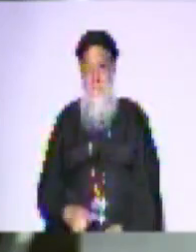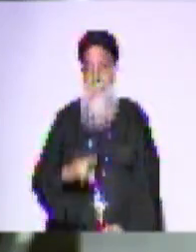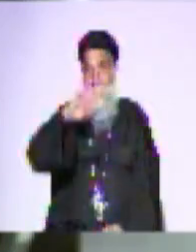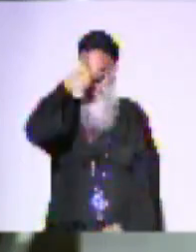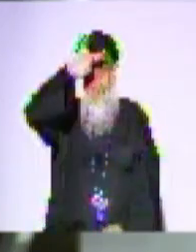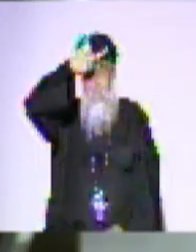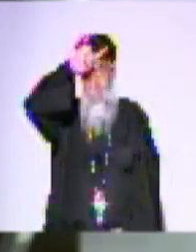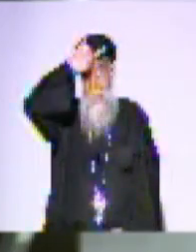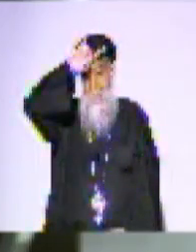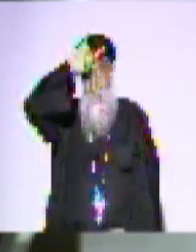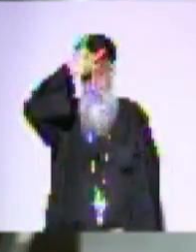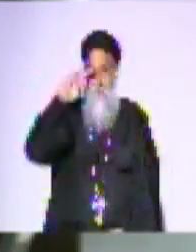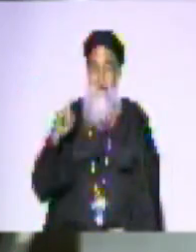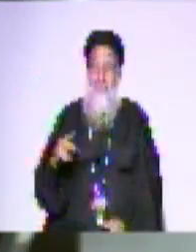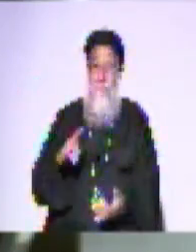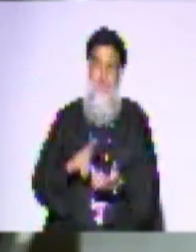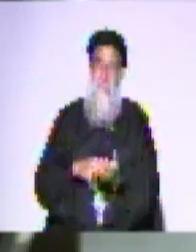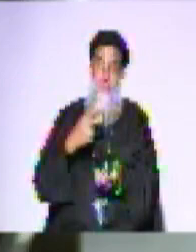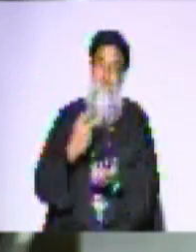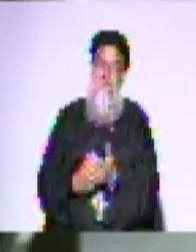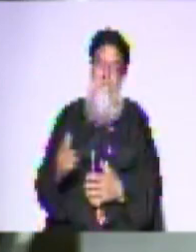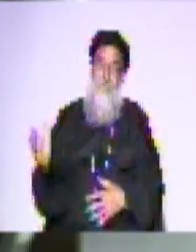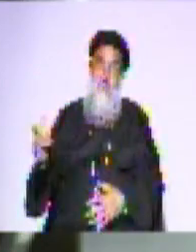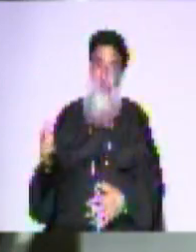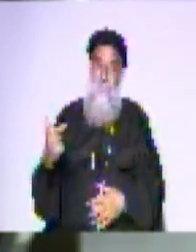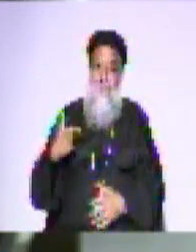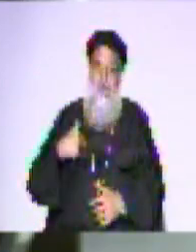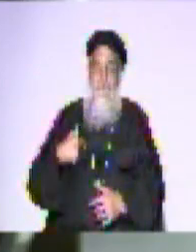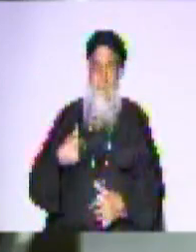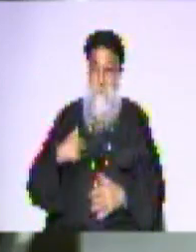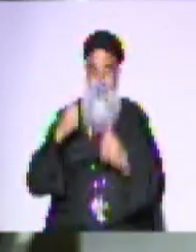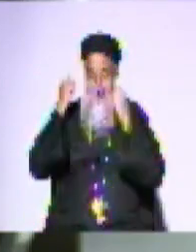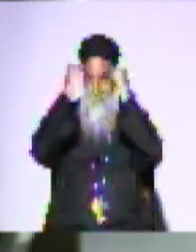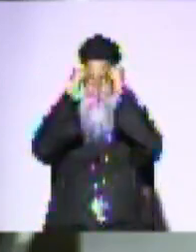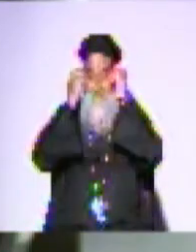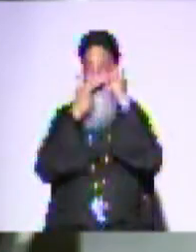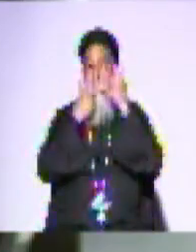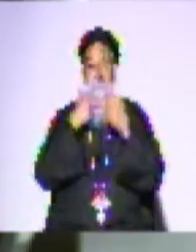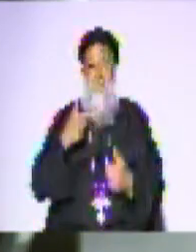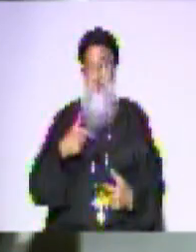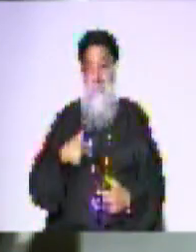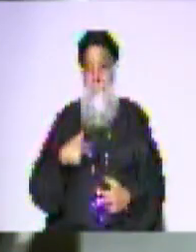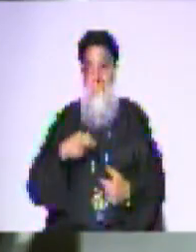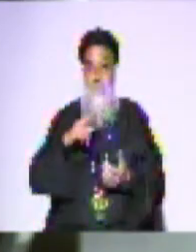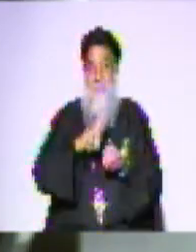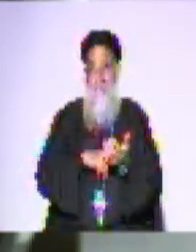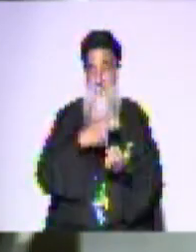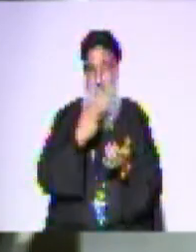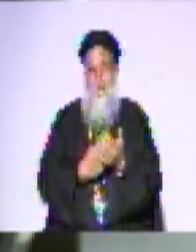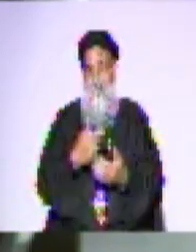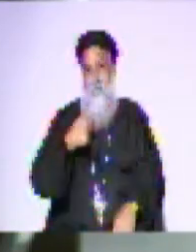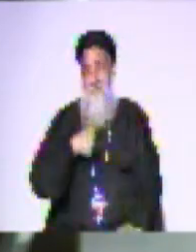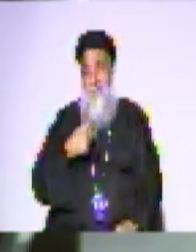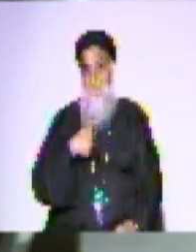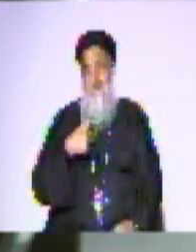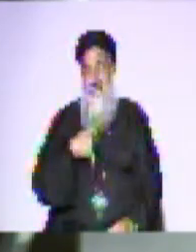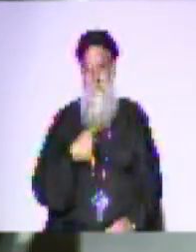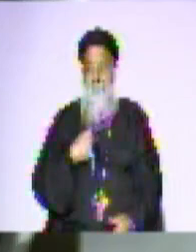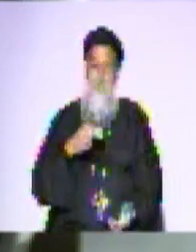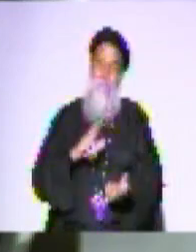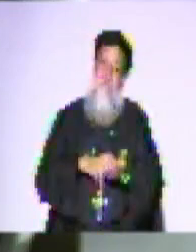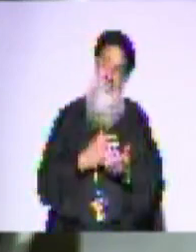الشيطان قدر على أخويا ووقعه، وممكن يتوب بكرة، ممكن يقوى